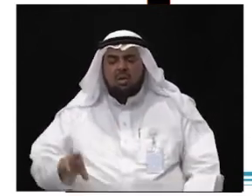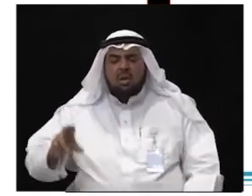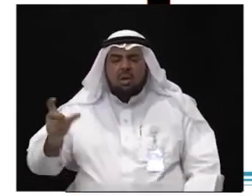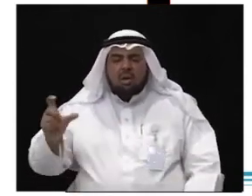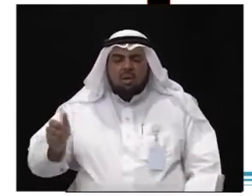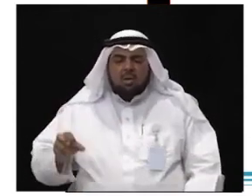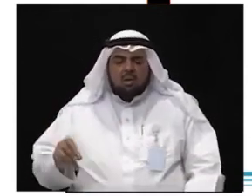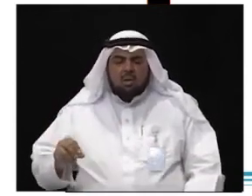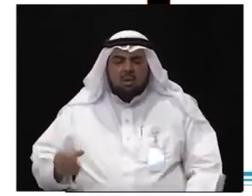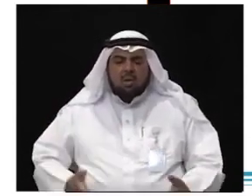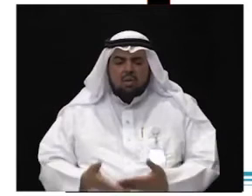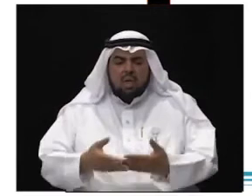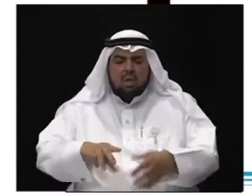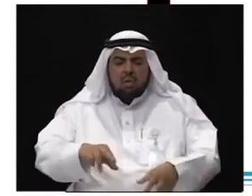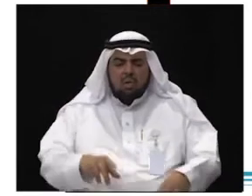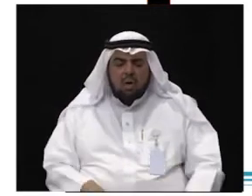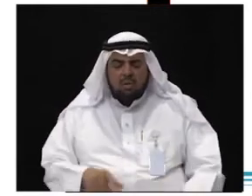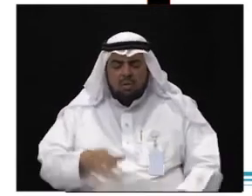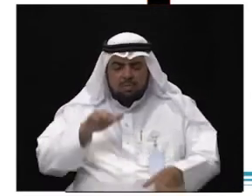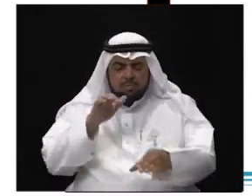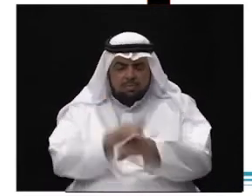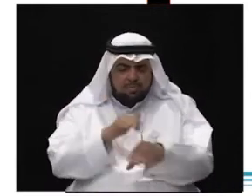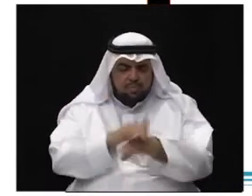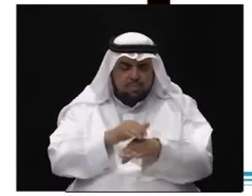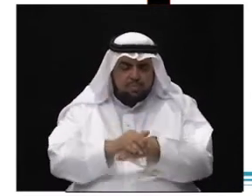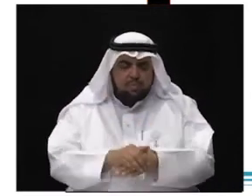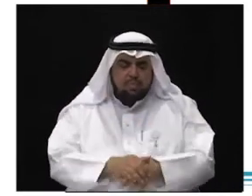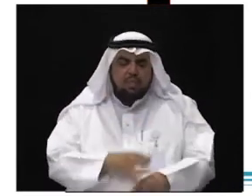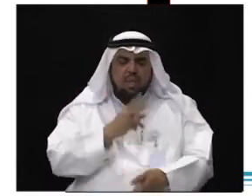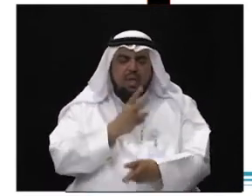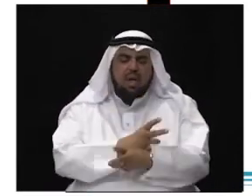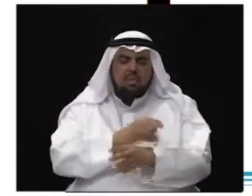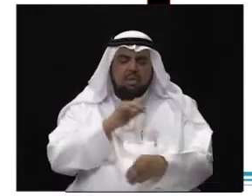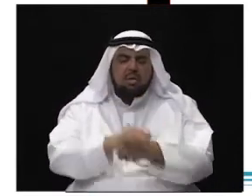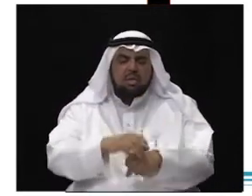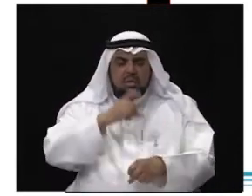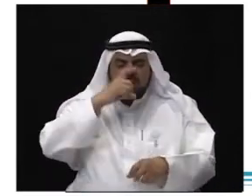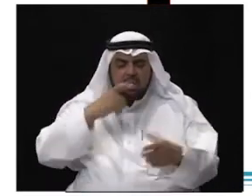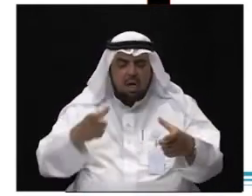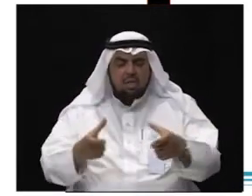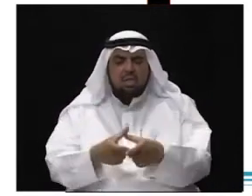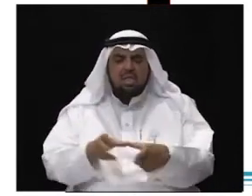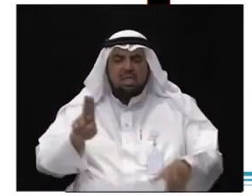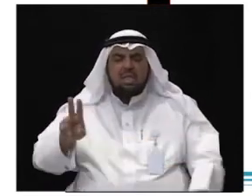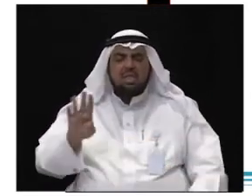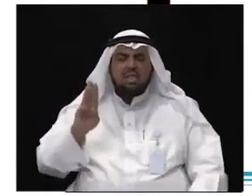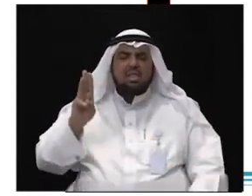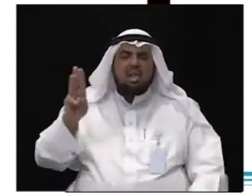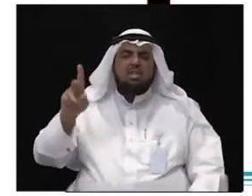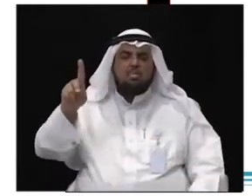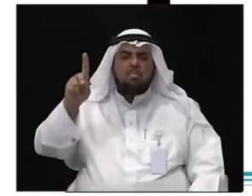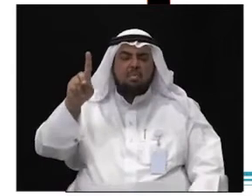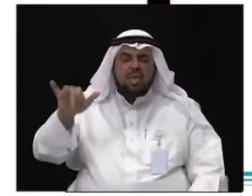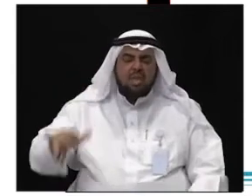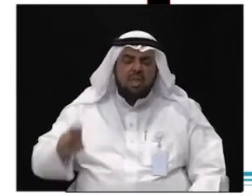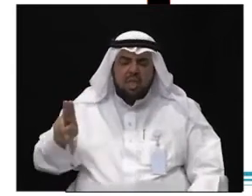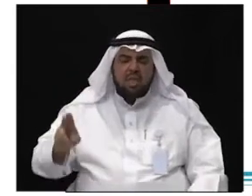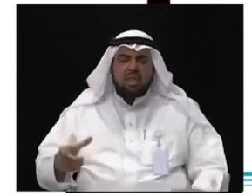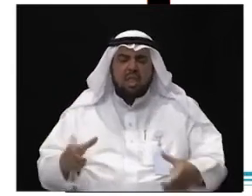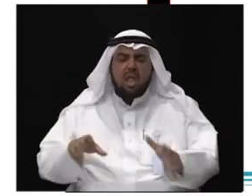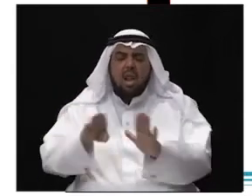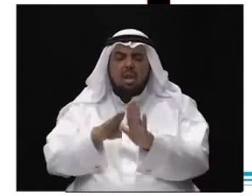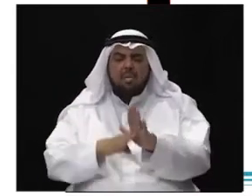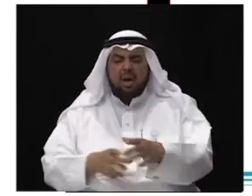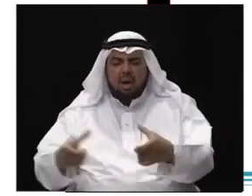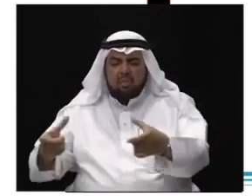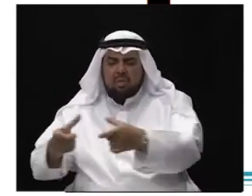العزيز بالتعليمات اللازمة لتثبيت البرنامج. لم يجد عبد العزيز صعوبة في التثبيت، حيث أنه يستخدم